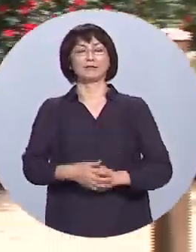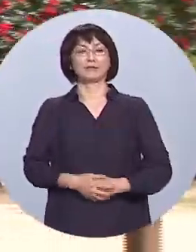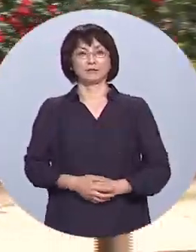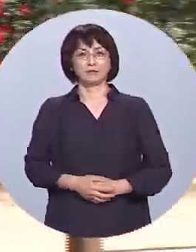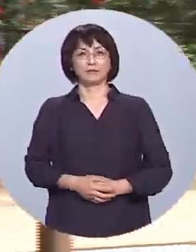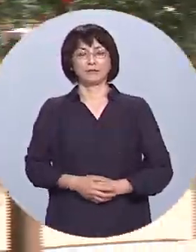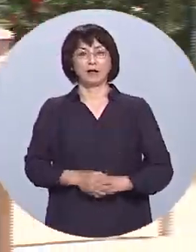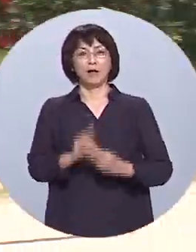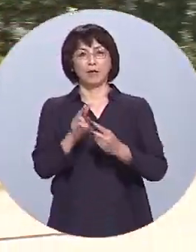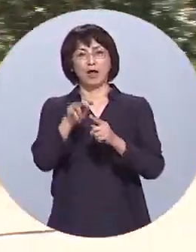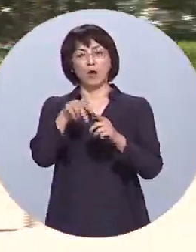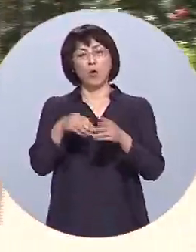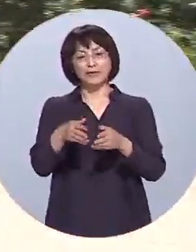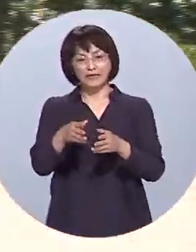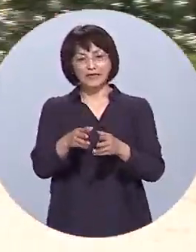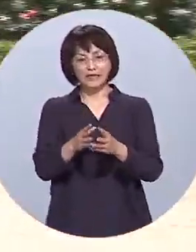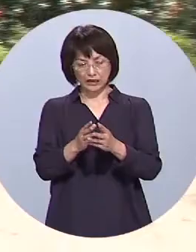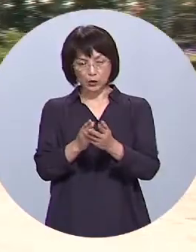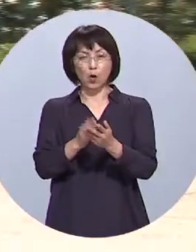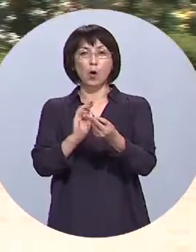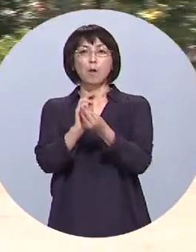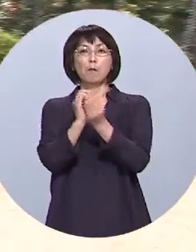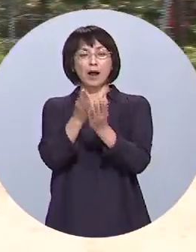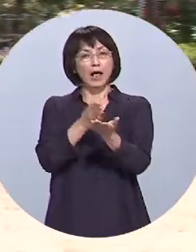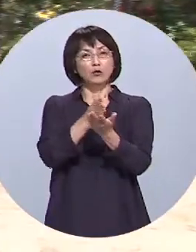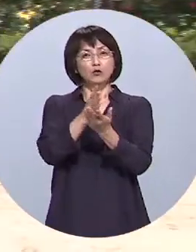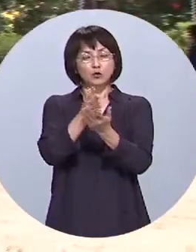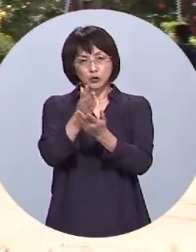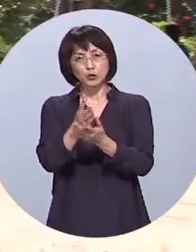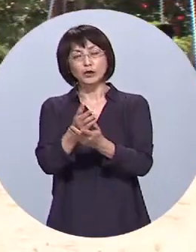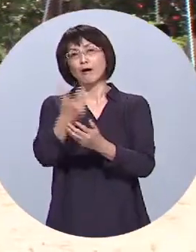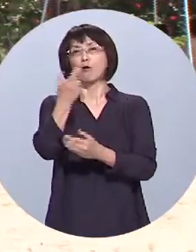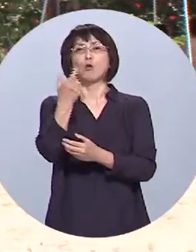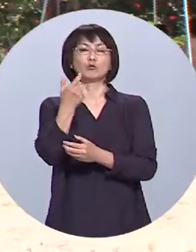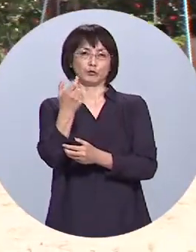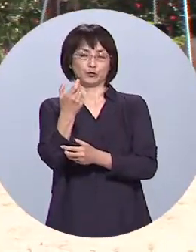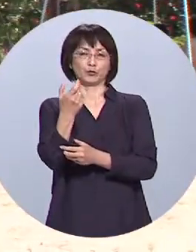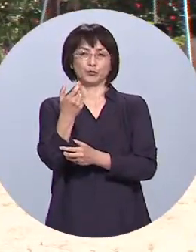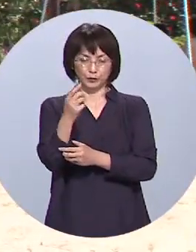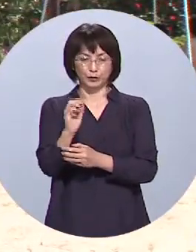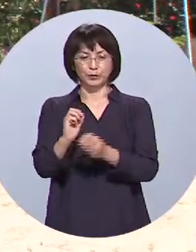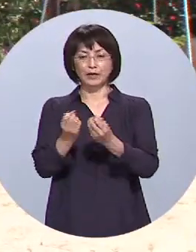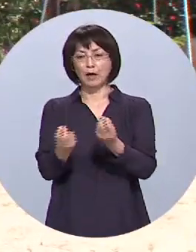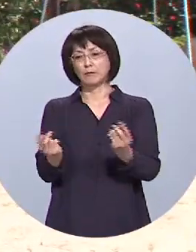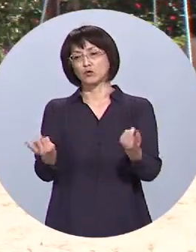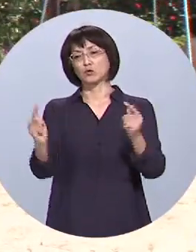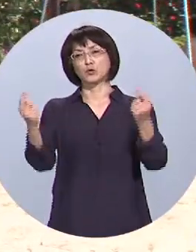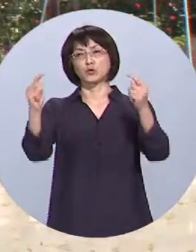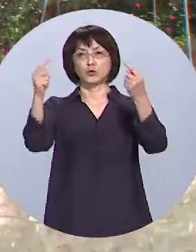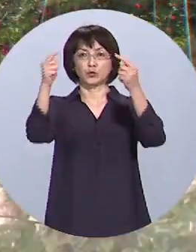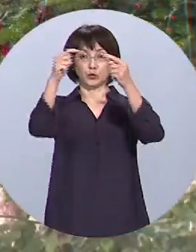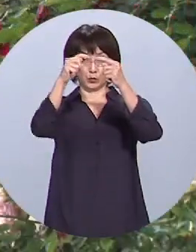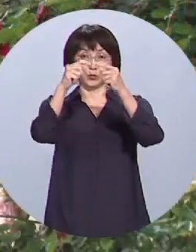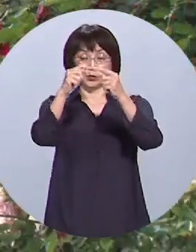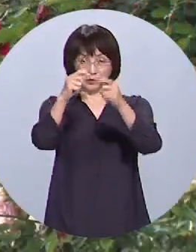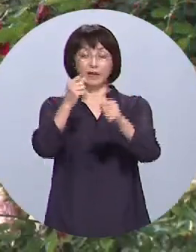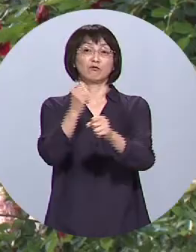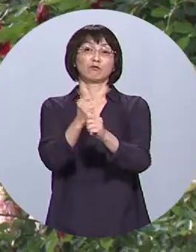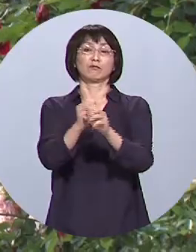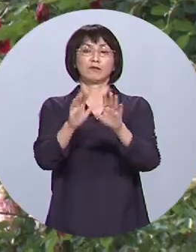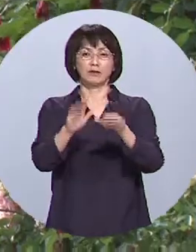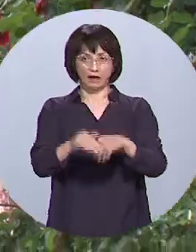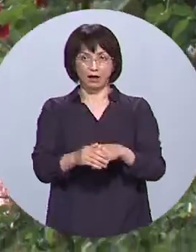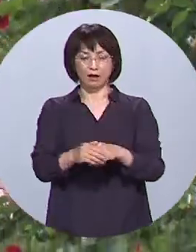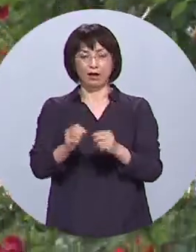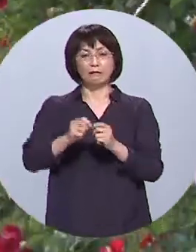バラの小道は60種474本のつるバラによって作られたバラのトンネル。その長さ